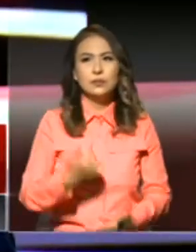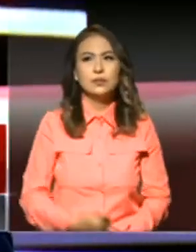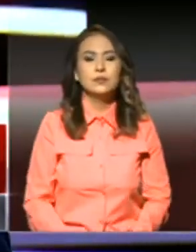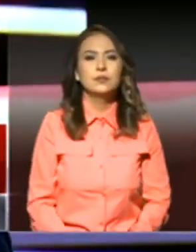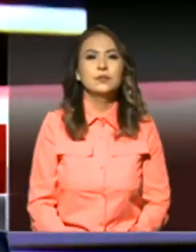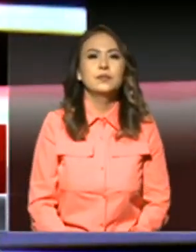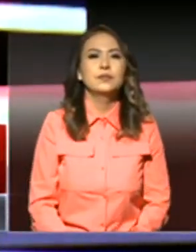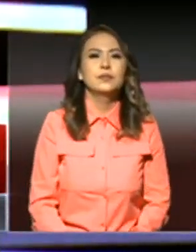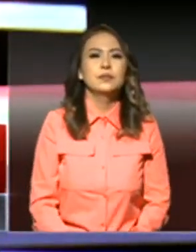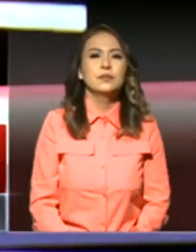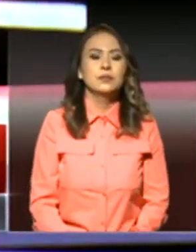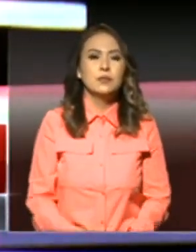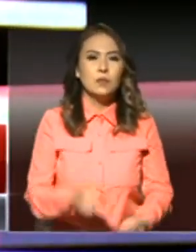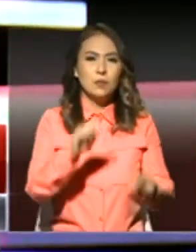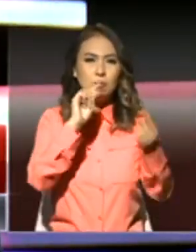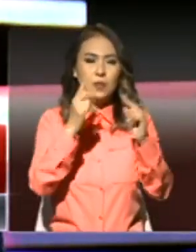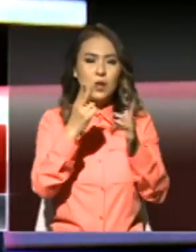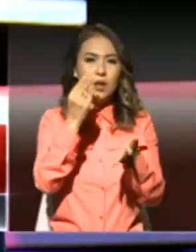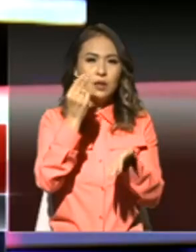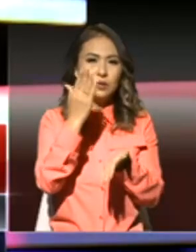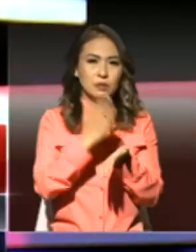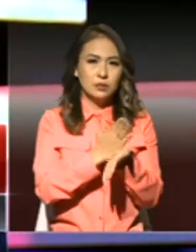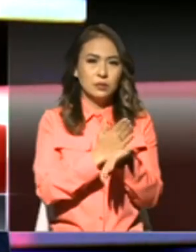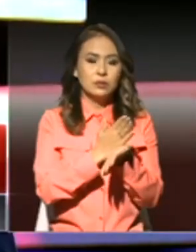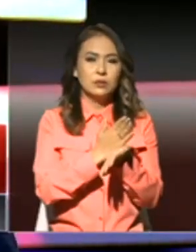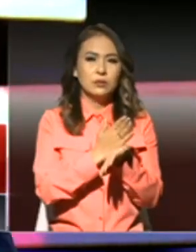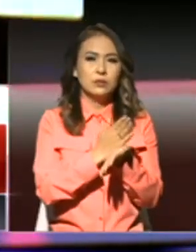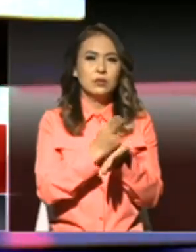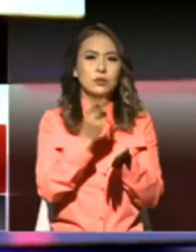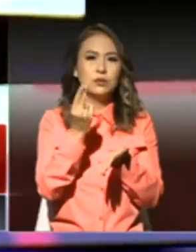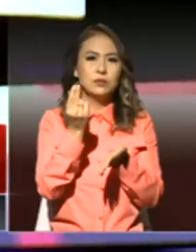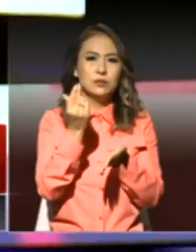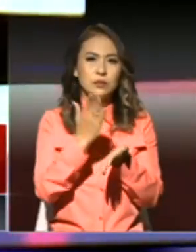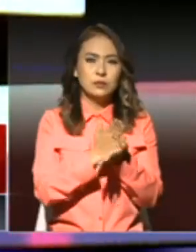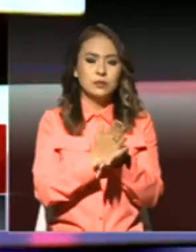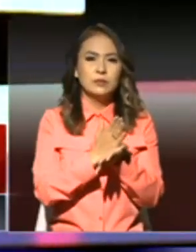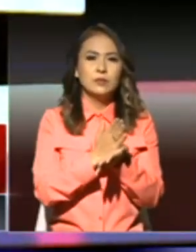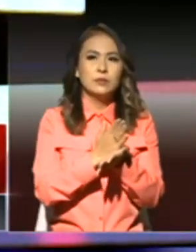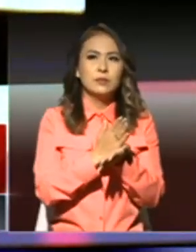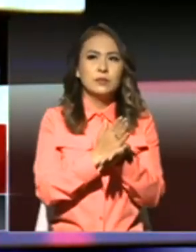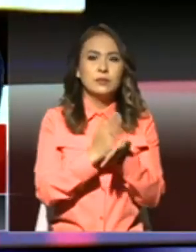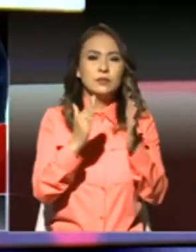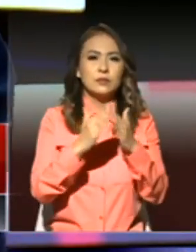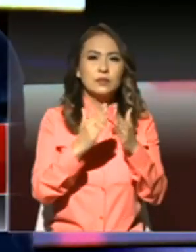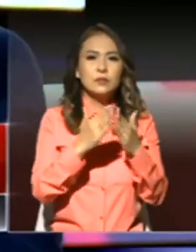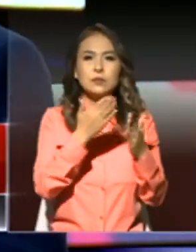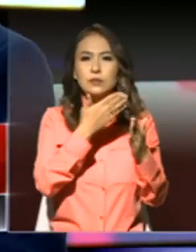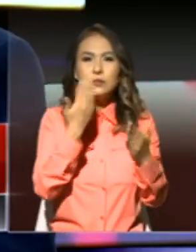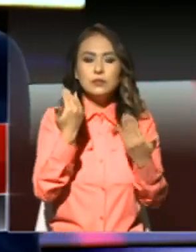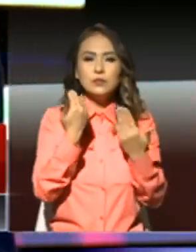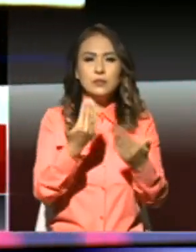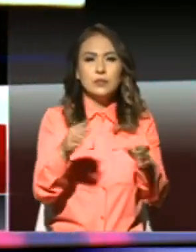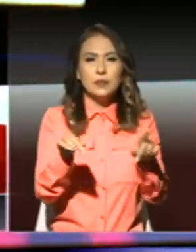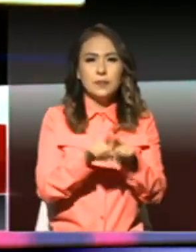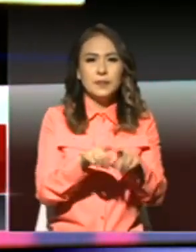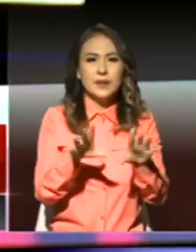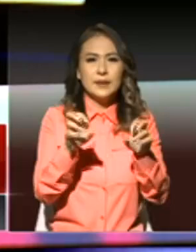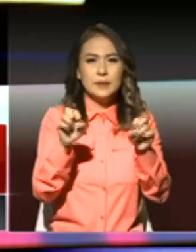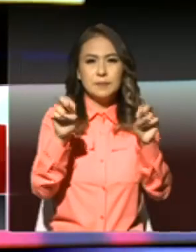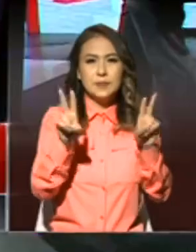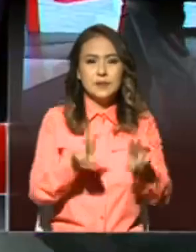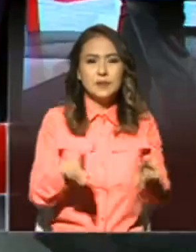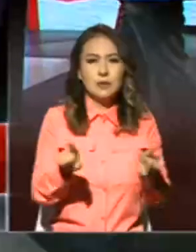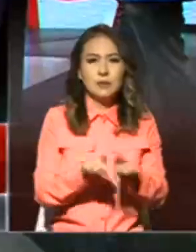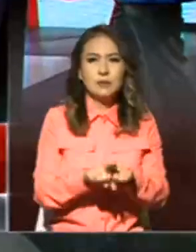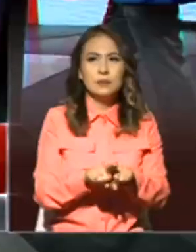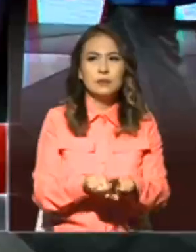Парадокс. Қарама-қайшылық. Иә. Ақшасы бар. Ақшасы бар, тізімде тұр. Бірақ үй жоқ. Маман ретінде, отбасы банк емес, маман ретінде айтайын.